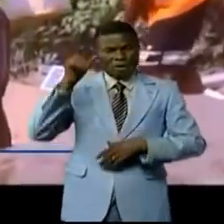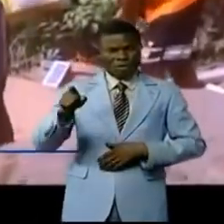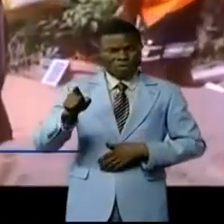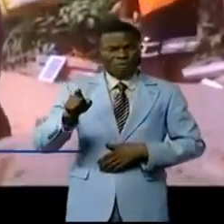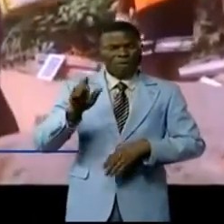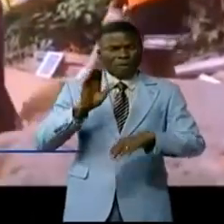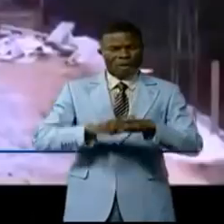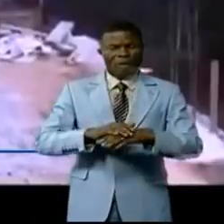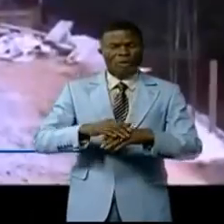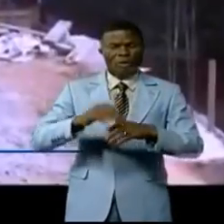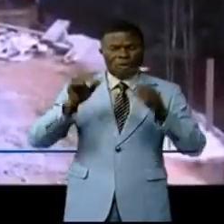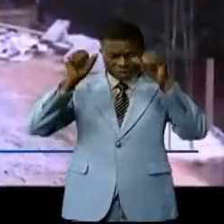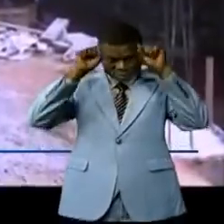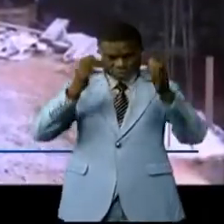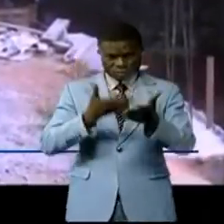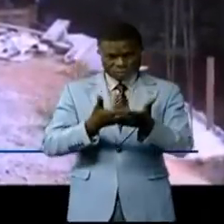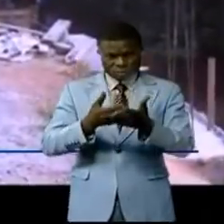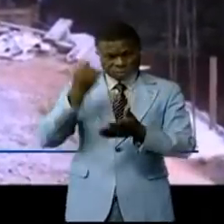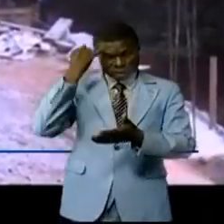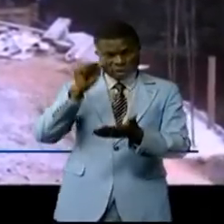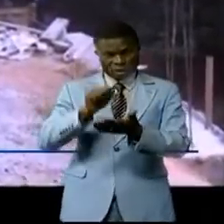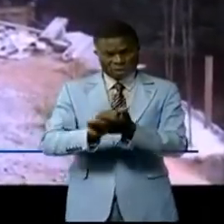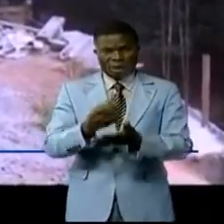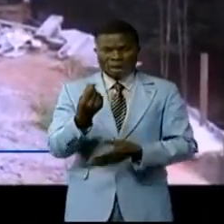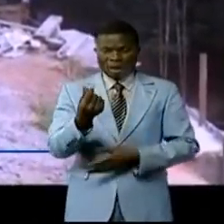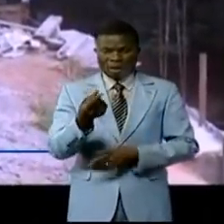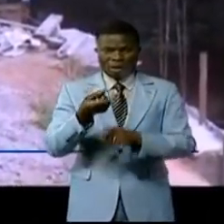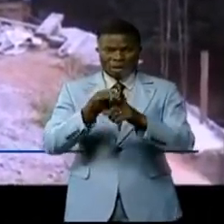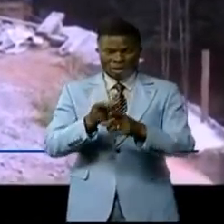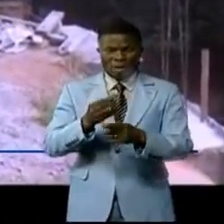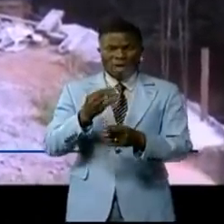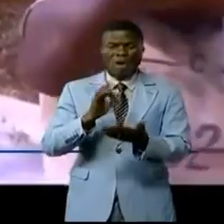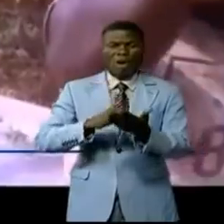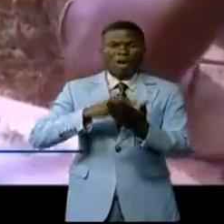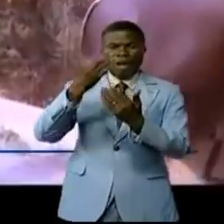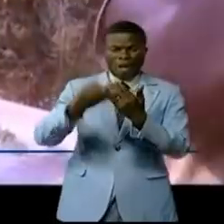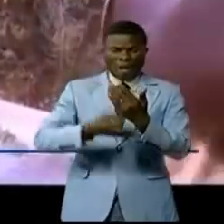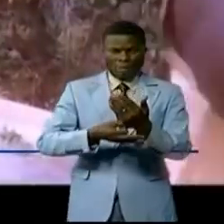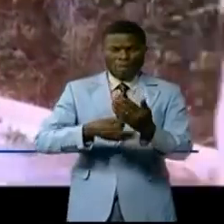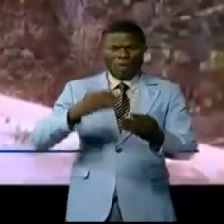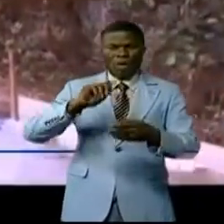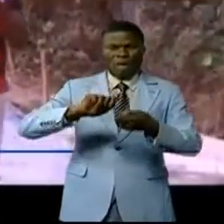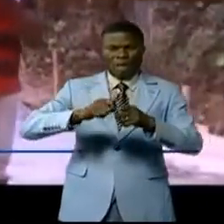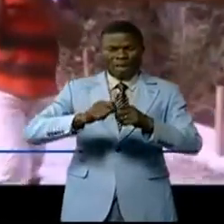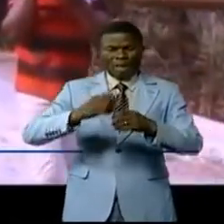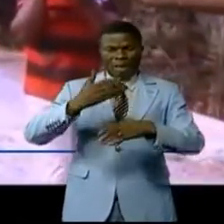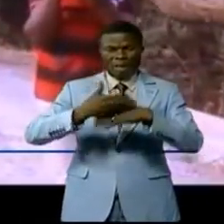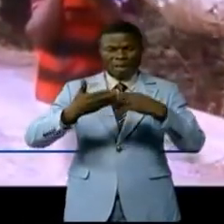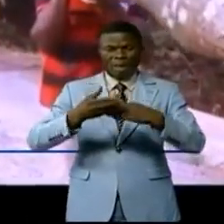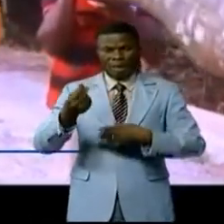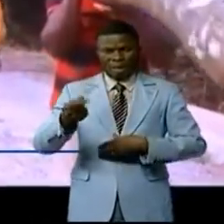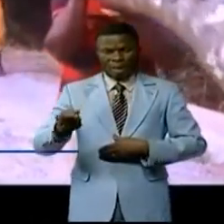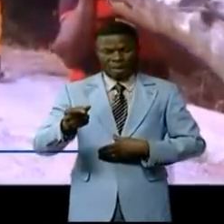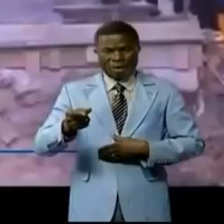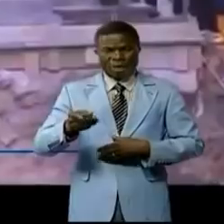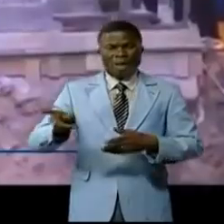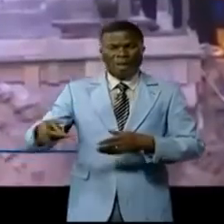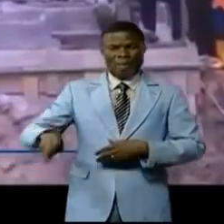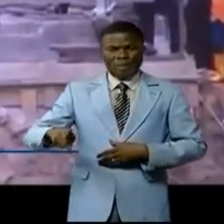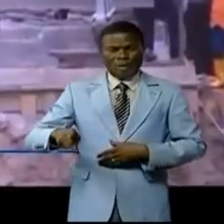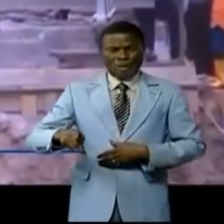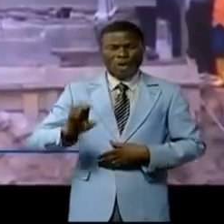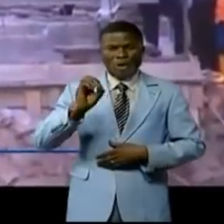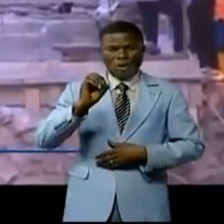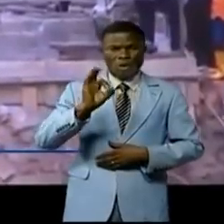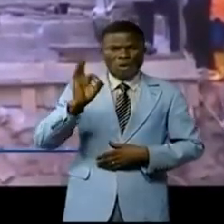République. C'est dans ce cadre justement qu'avec le financement du programme d'entretien routier 2021, fonds additionnels, la direction provinciale de l'office de route